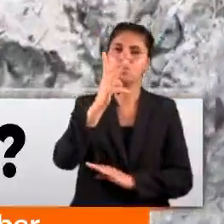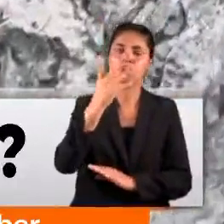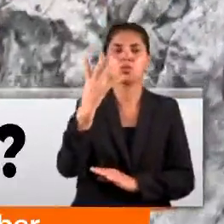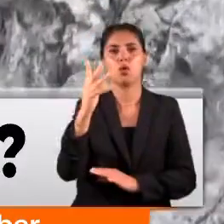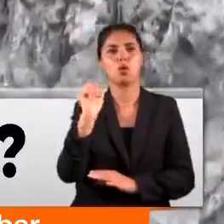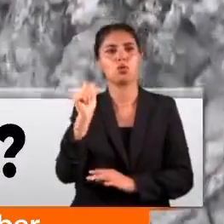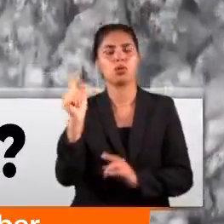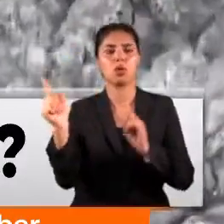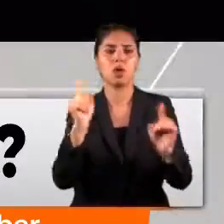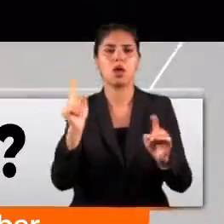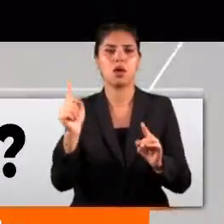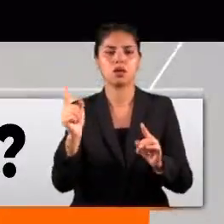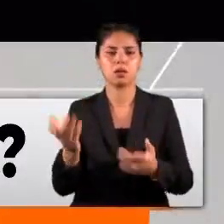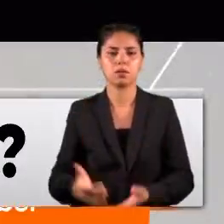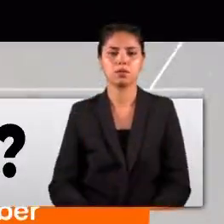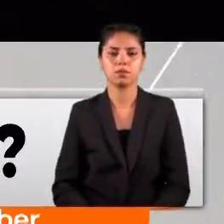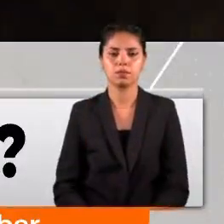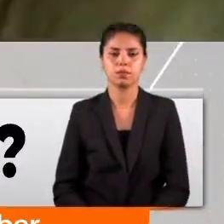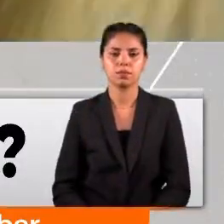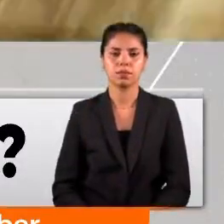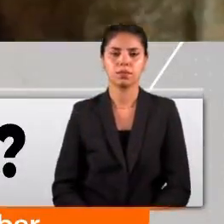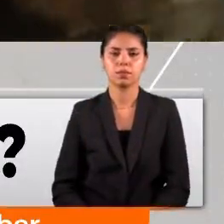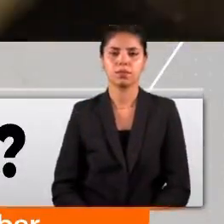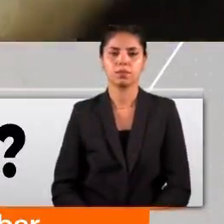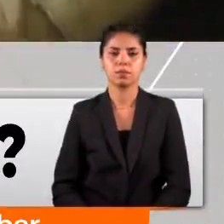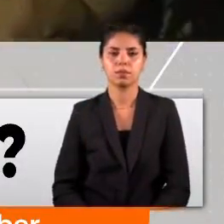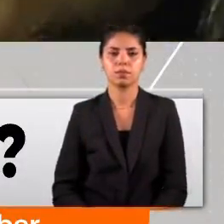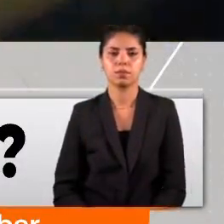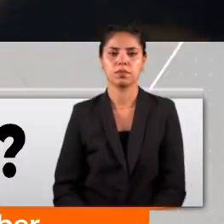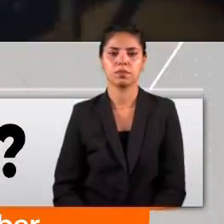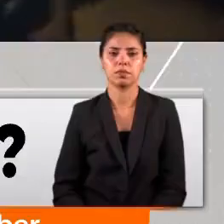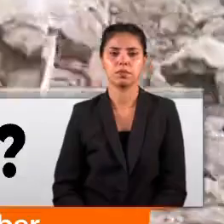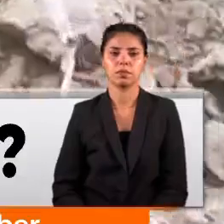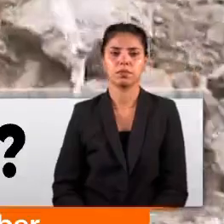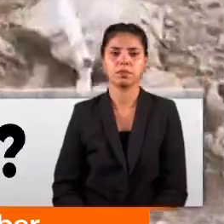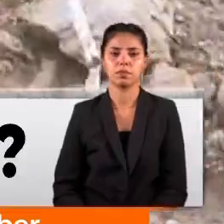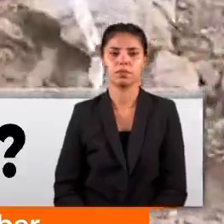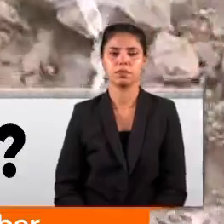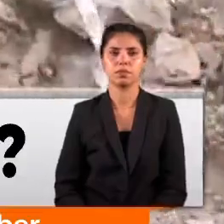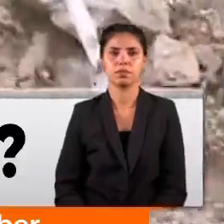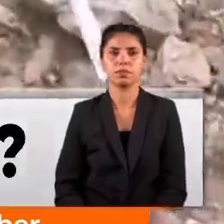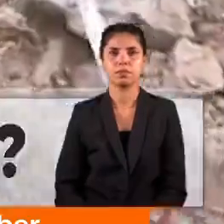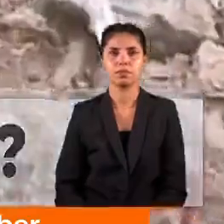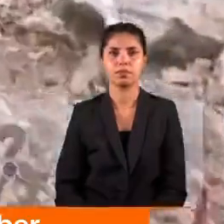4 gün sürmesi bekleniyor. Çok zor bir operasyon. Normal bir insan 16 saatte çıkıyor.